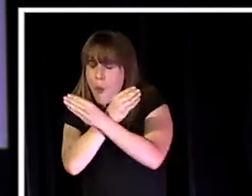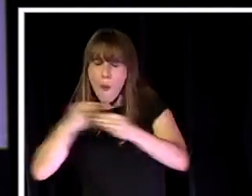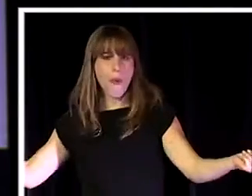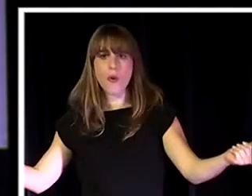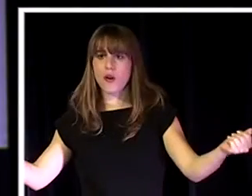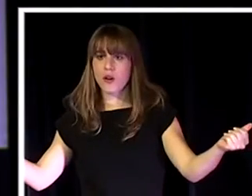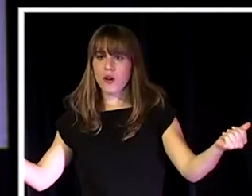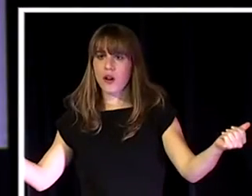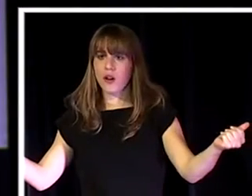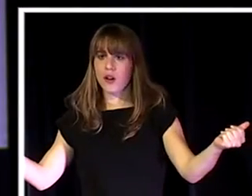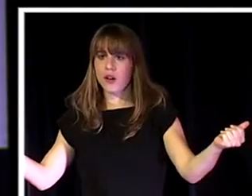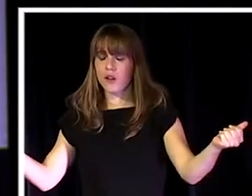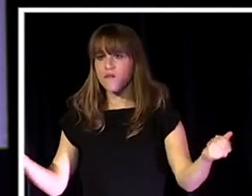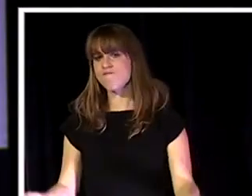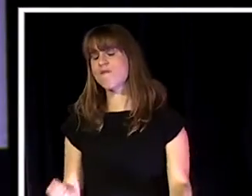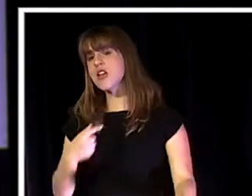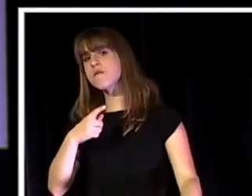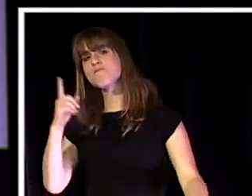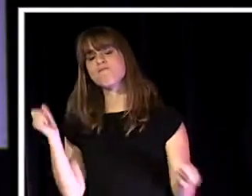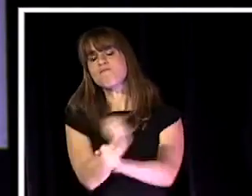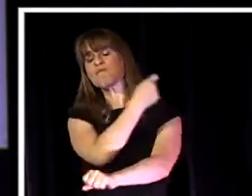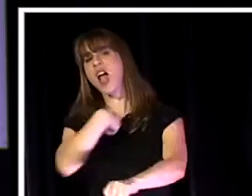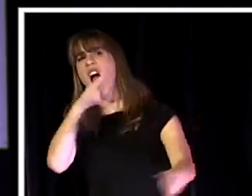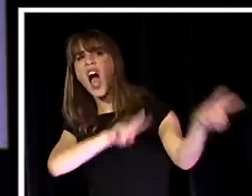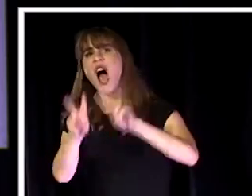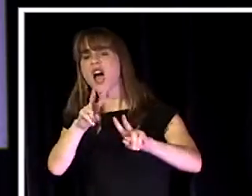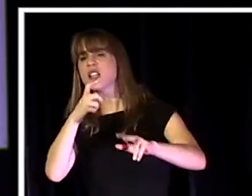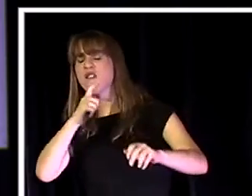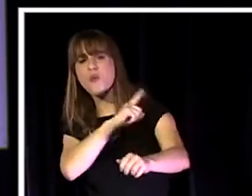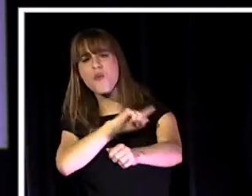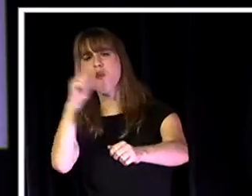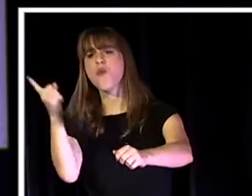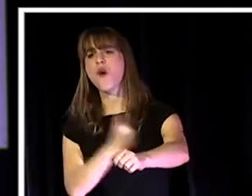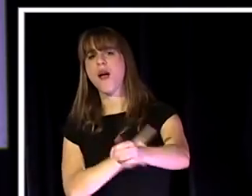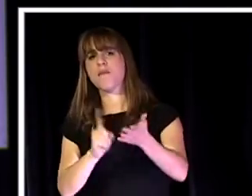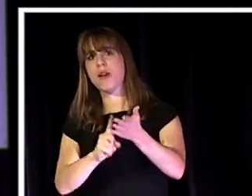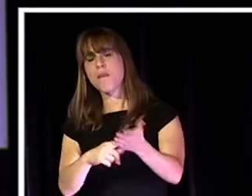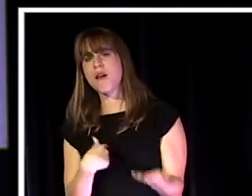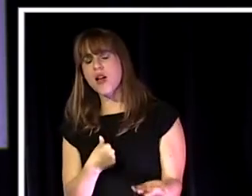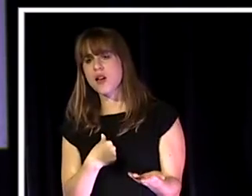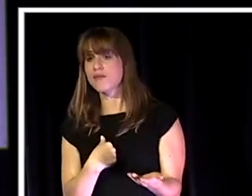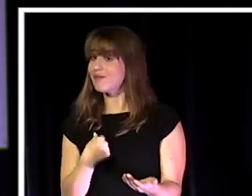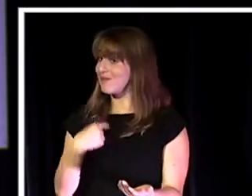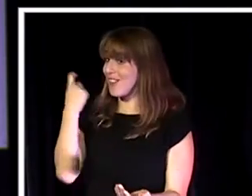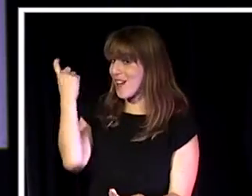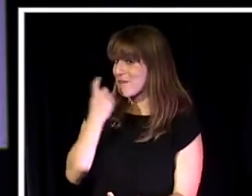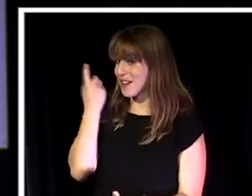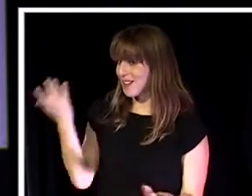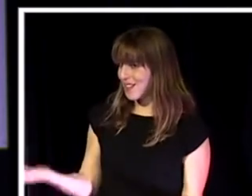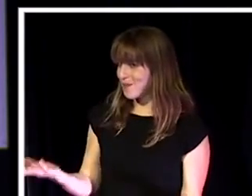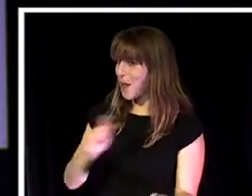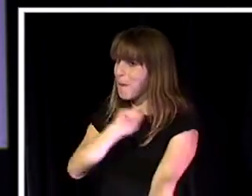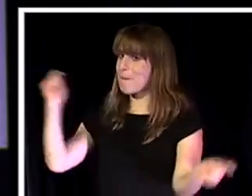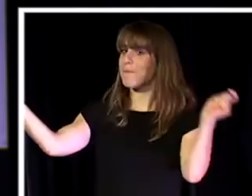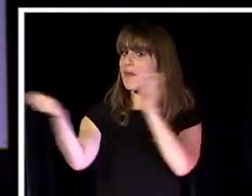σκόνη. Μωρέ, αέρας θα πρέπει να είμαι, δυνατός βοριάς». Και μαντέψτε,